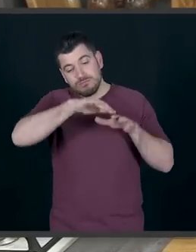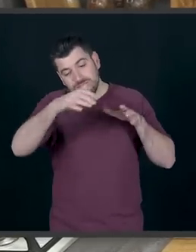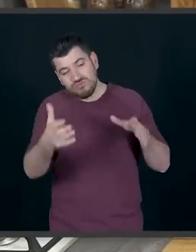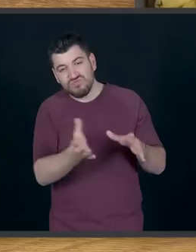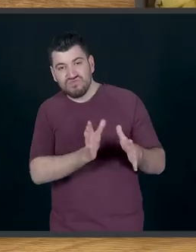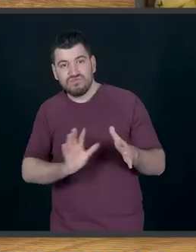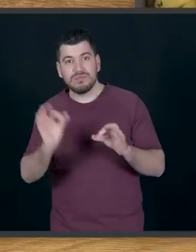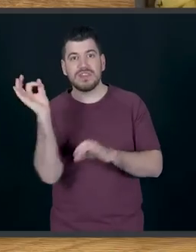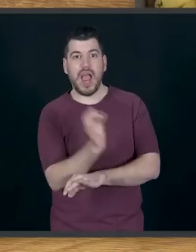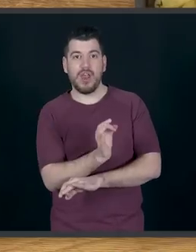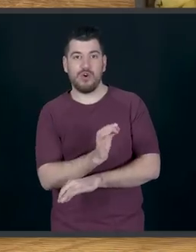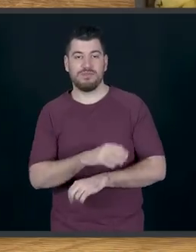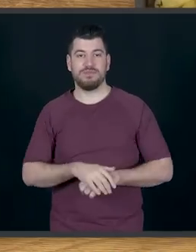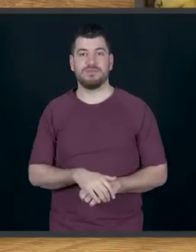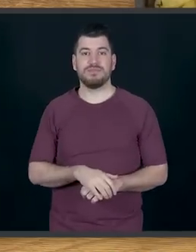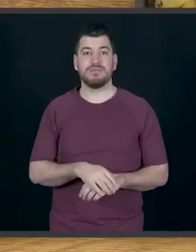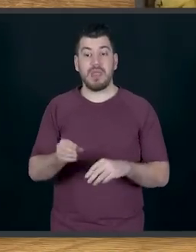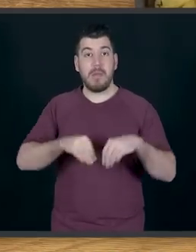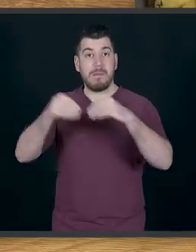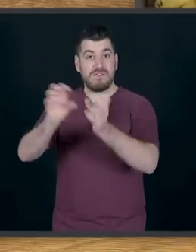τη μεμβράνη.